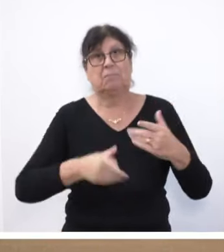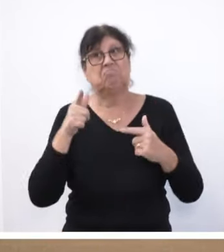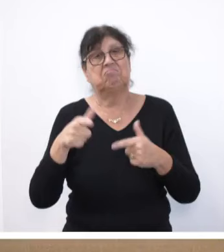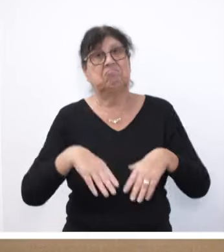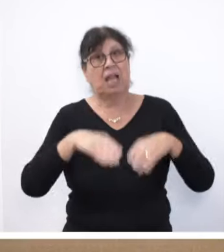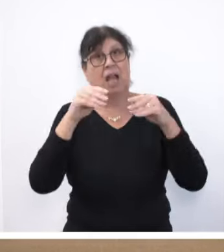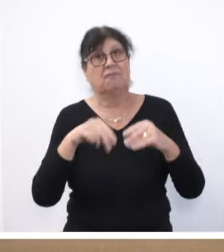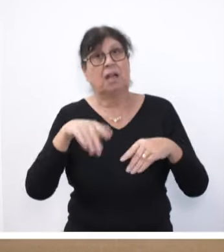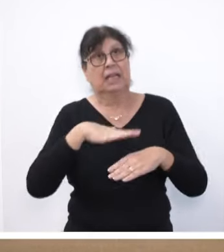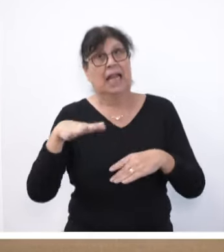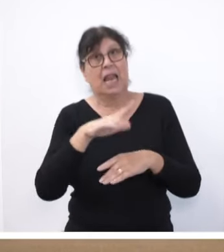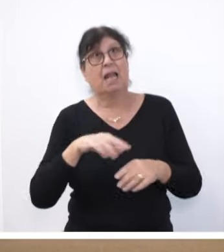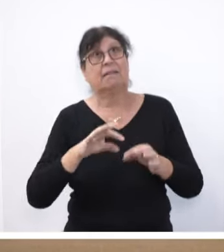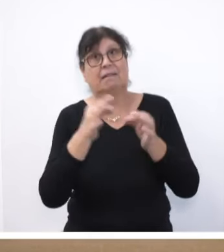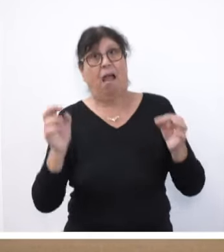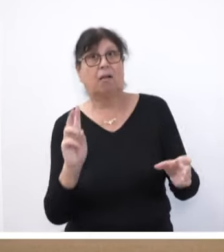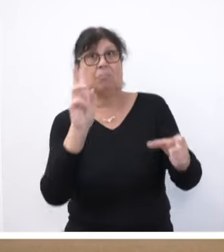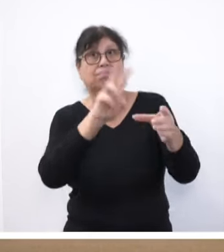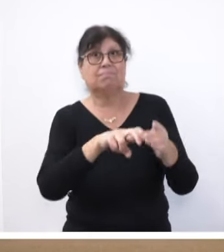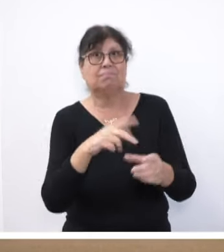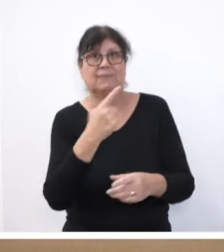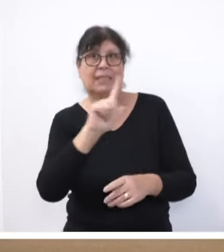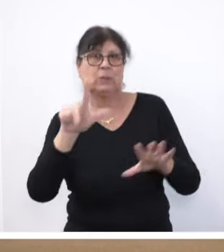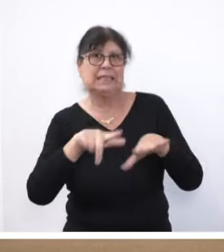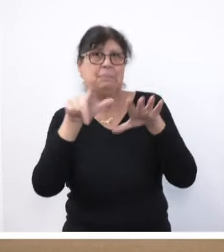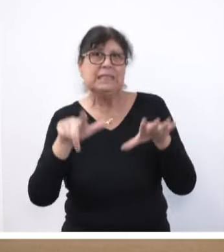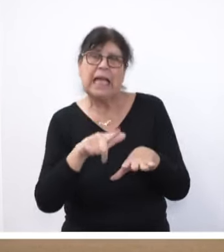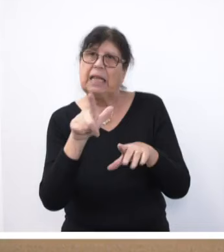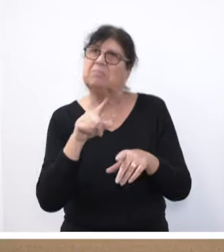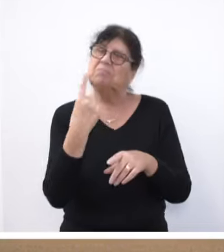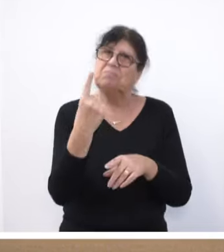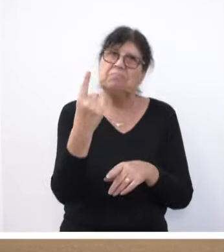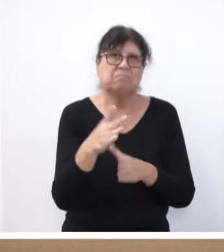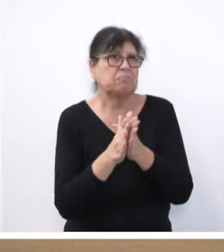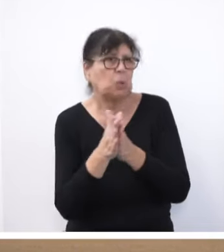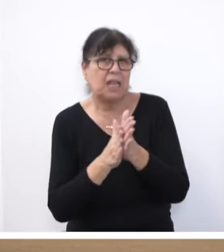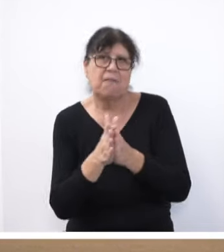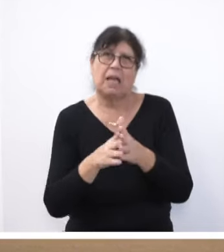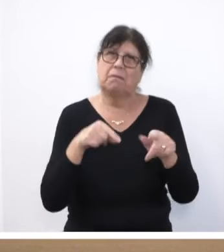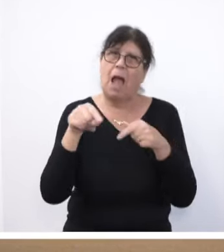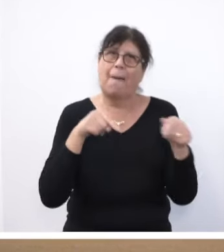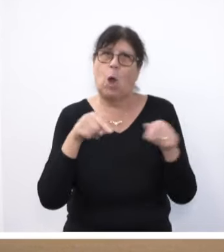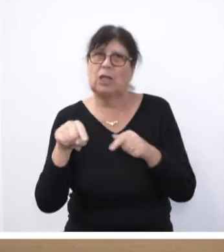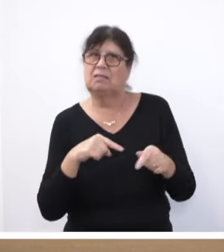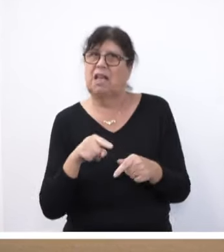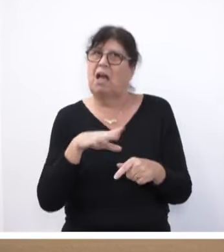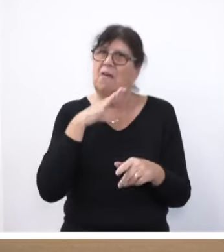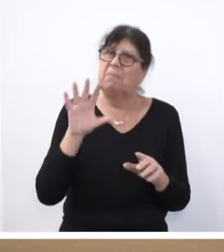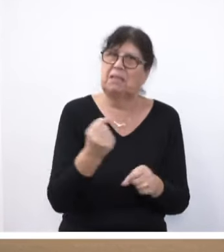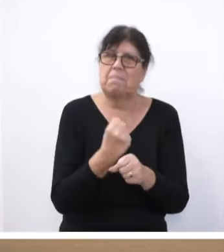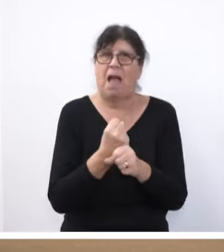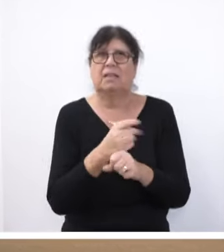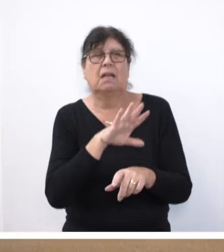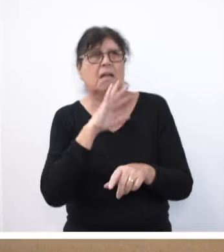Einzug in den Landtag im Jahre 2017 haben Sie sich als engagierter Abgeordneter etabliert und sich in